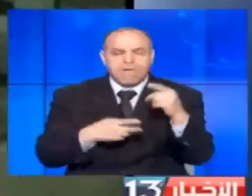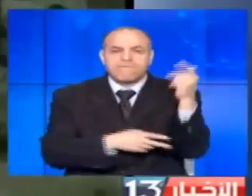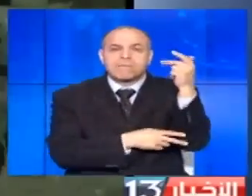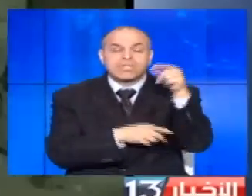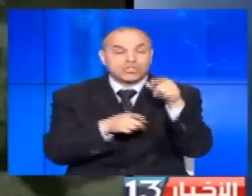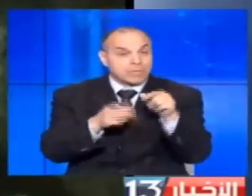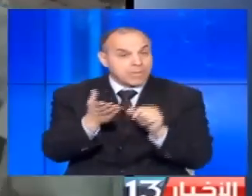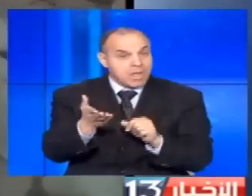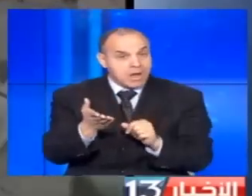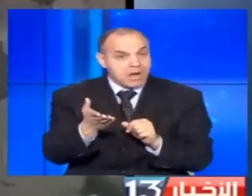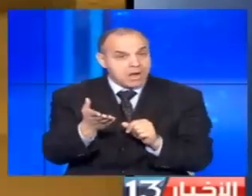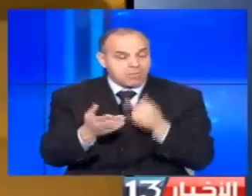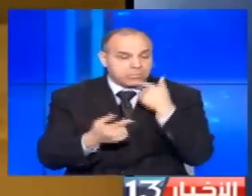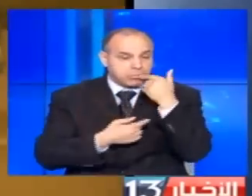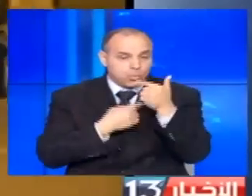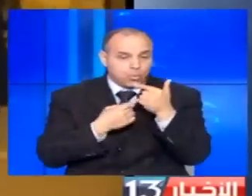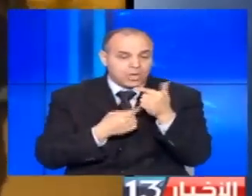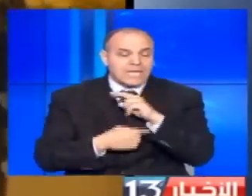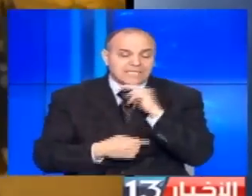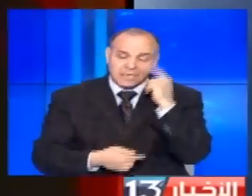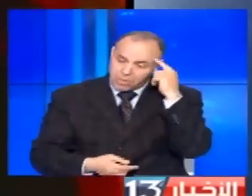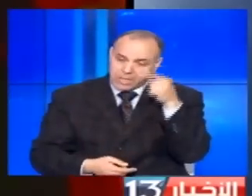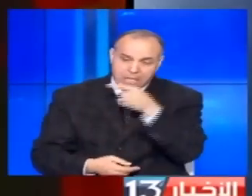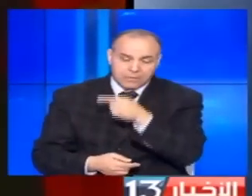الاقصى وفق الروايه